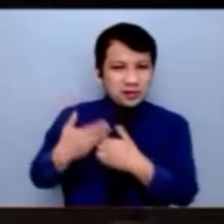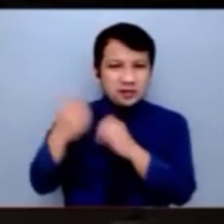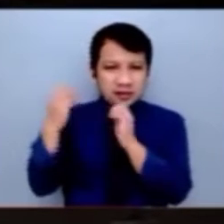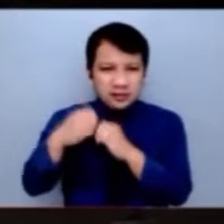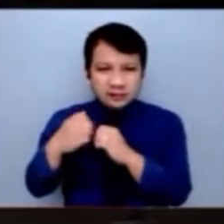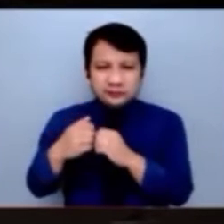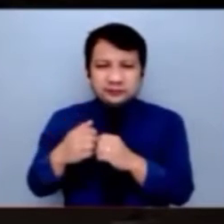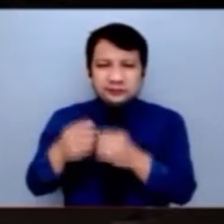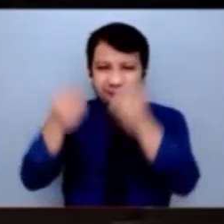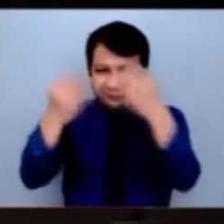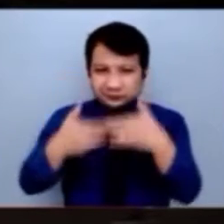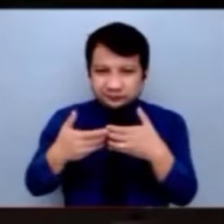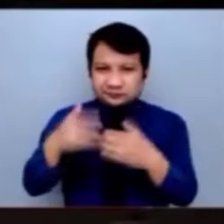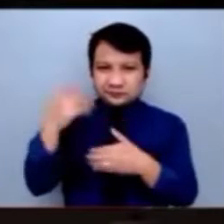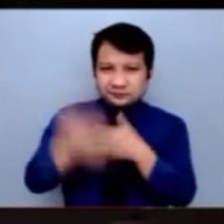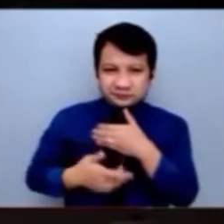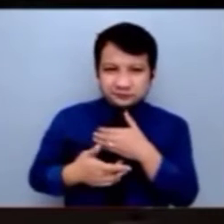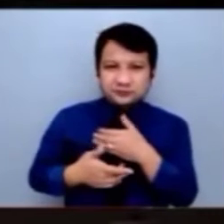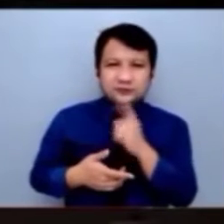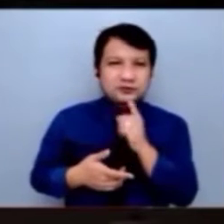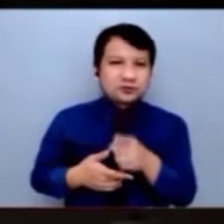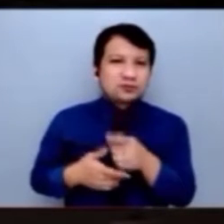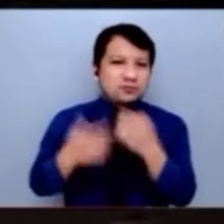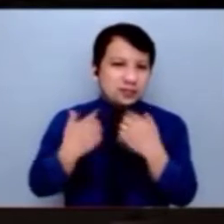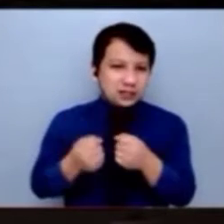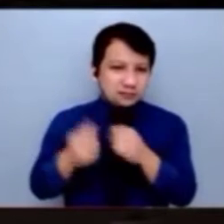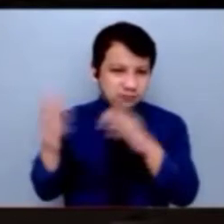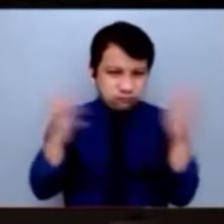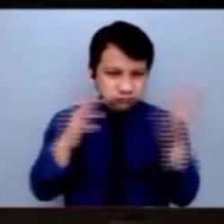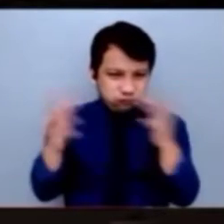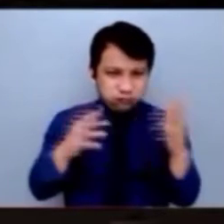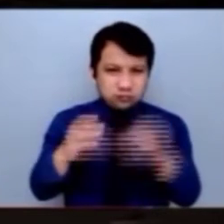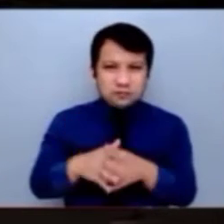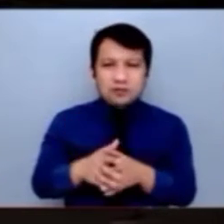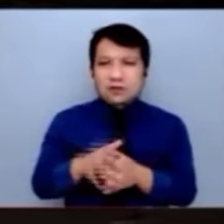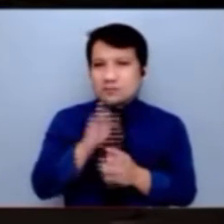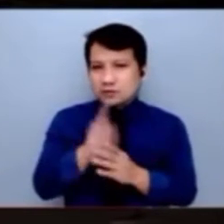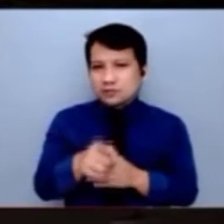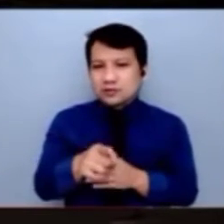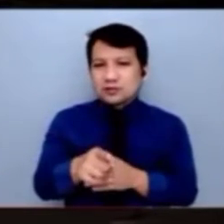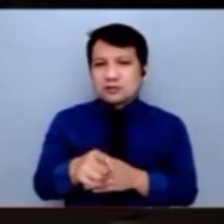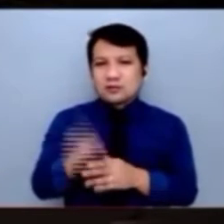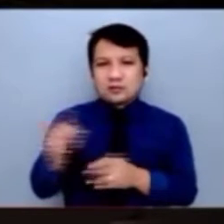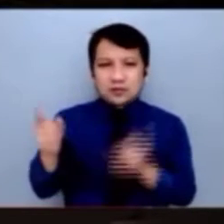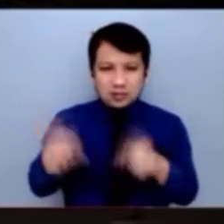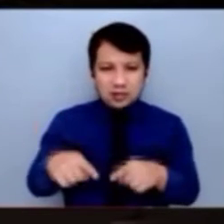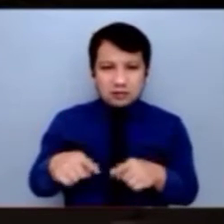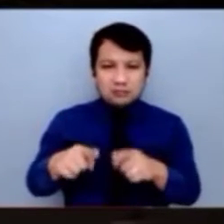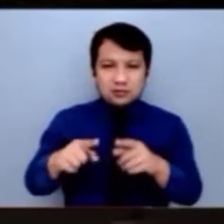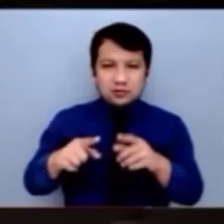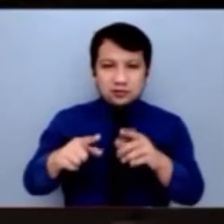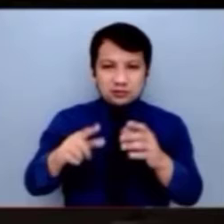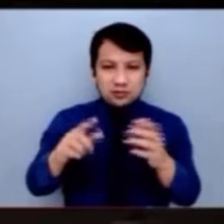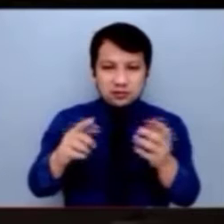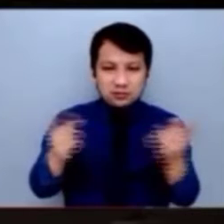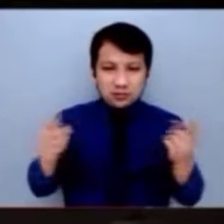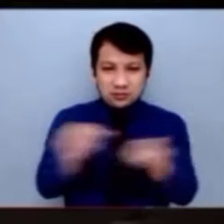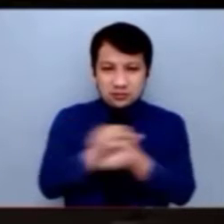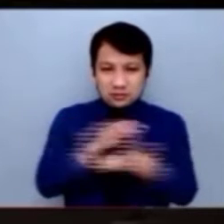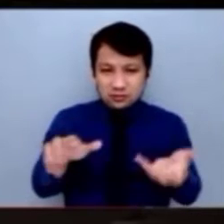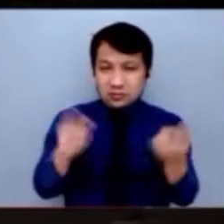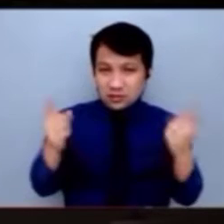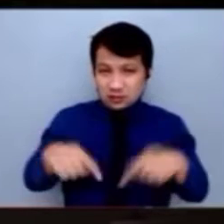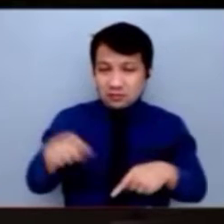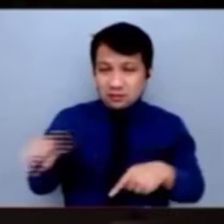doon talaga ng mas maaga na talagang super typhoon, ganito kalakas, ganito katindi ang magiging pinsalang maaaring maidulot ng